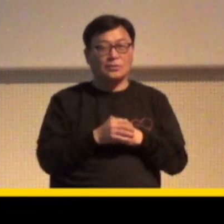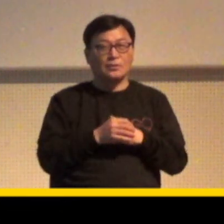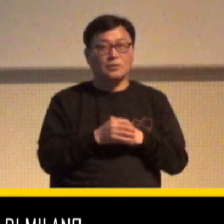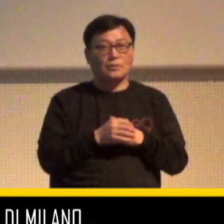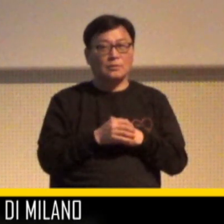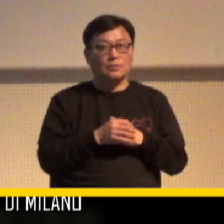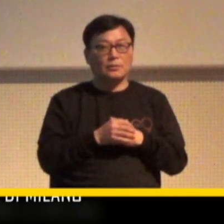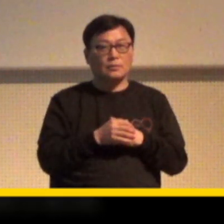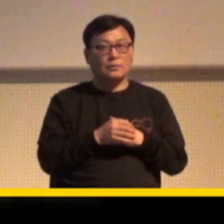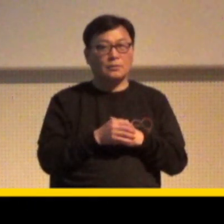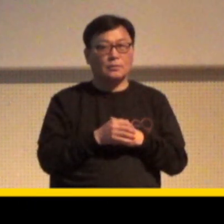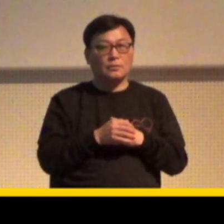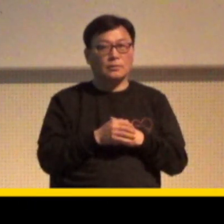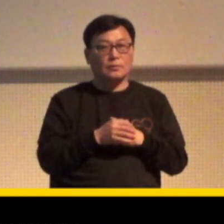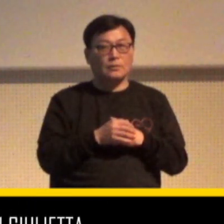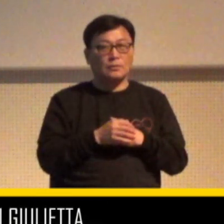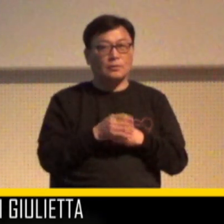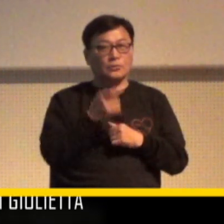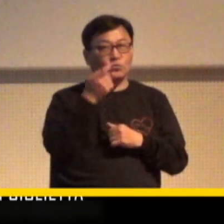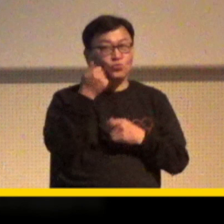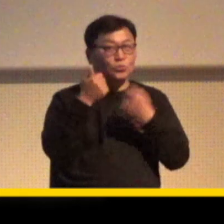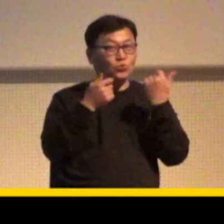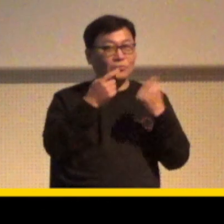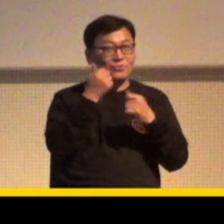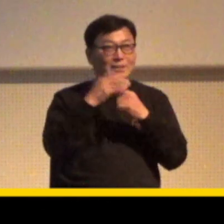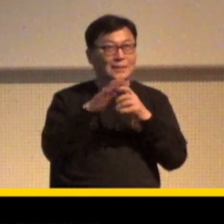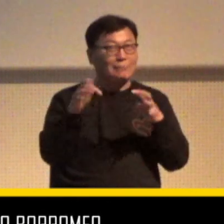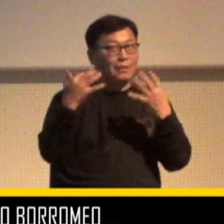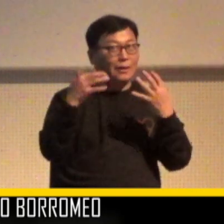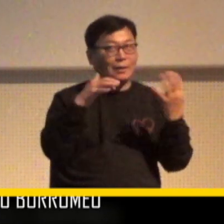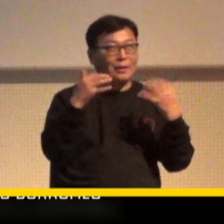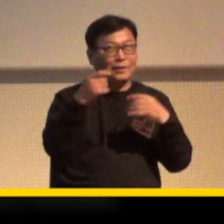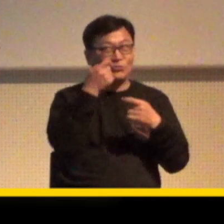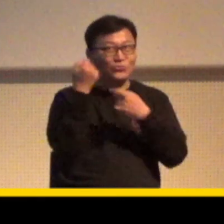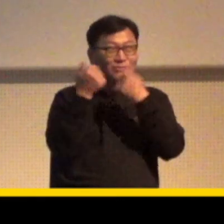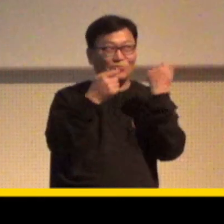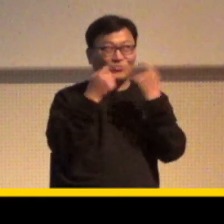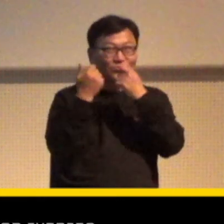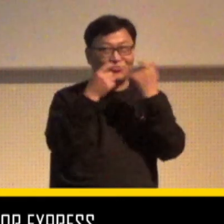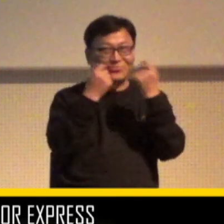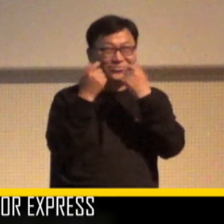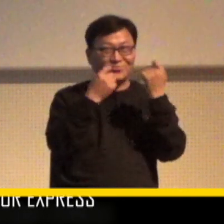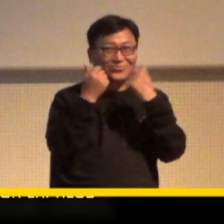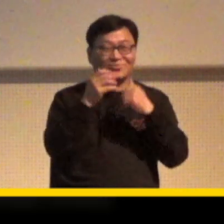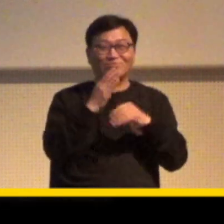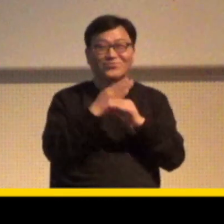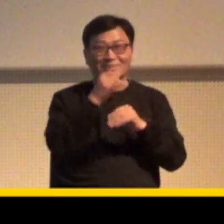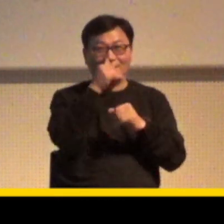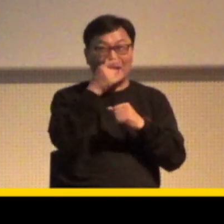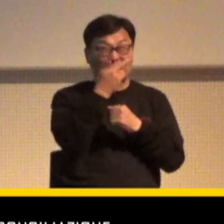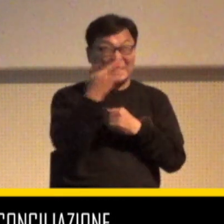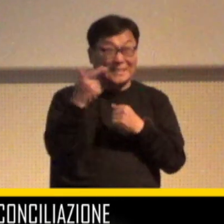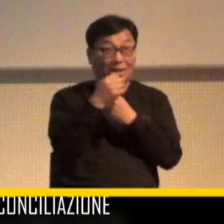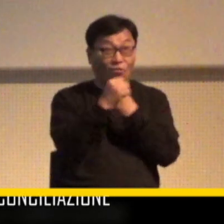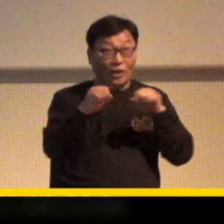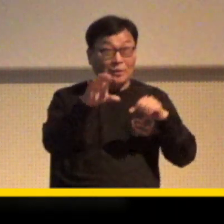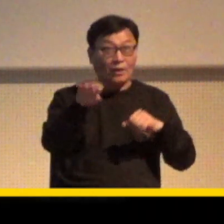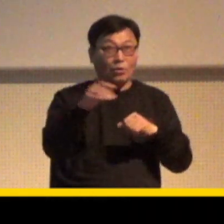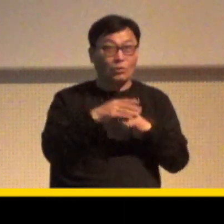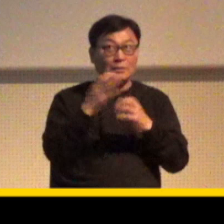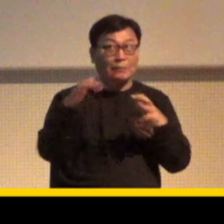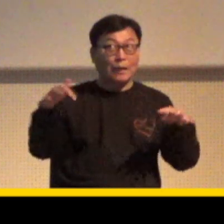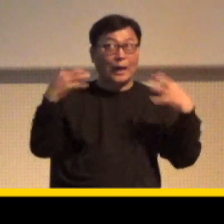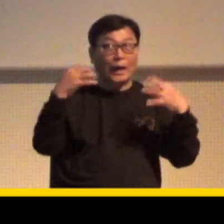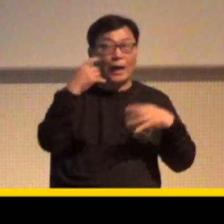눈치 보면서 지금 찍고 있어요. 저 대광장에서